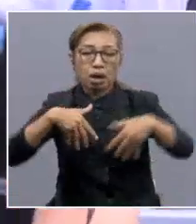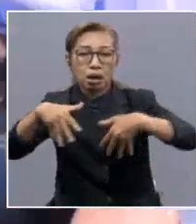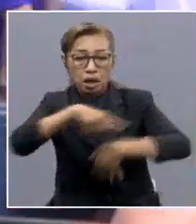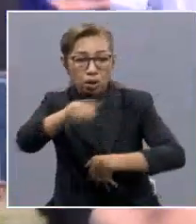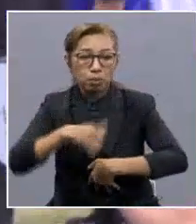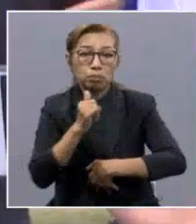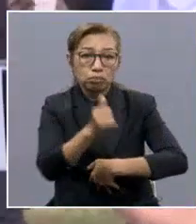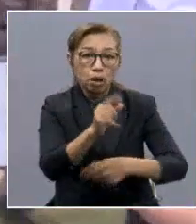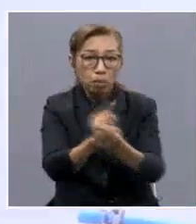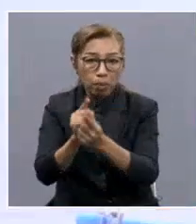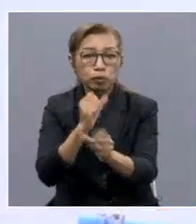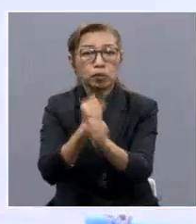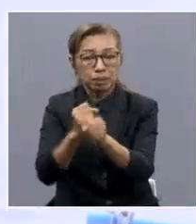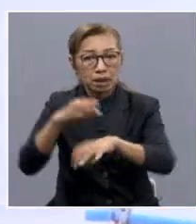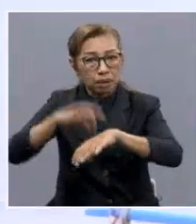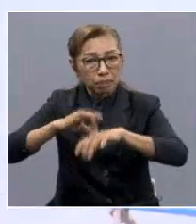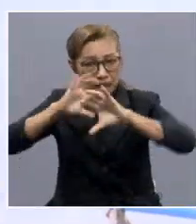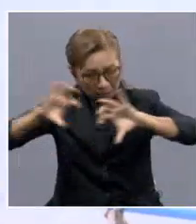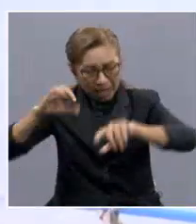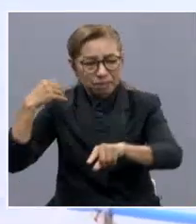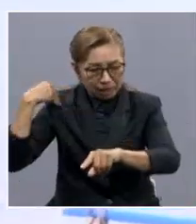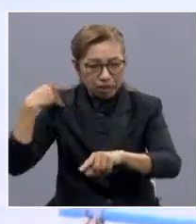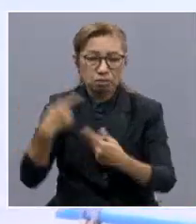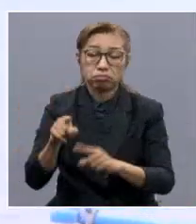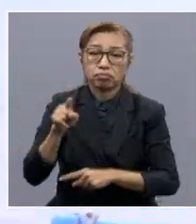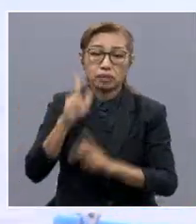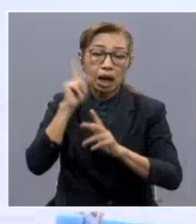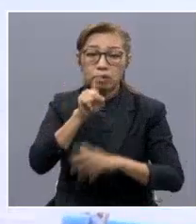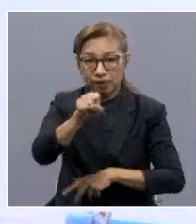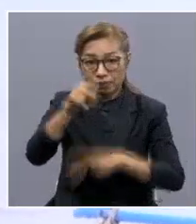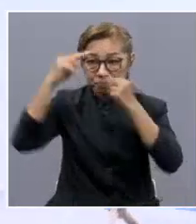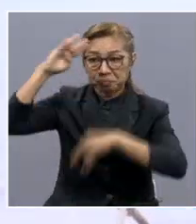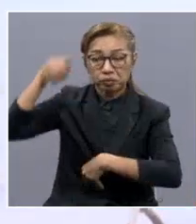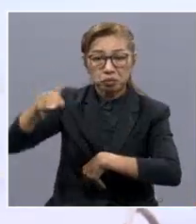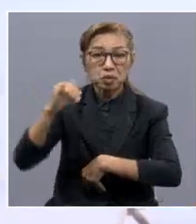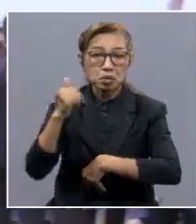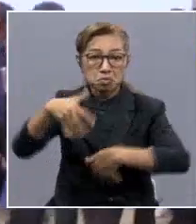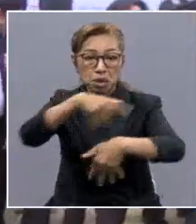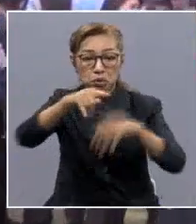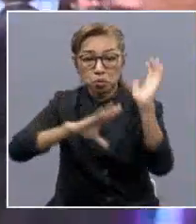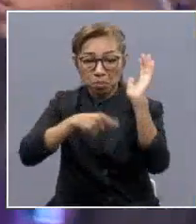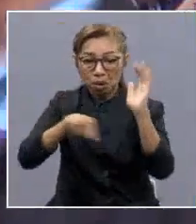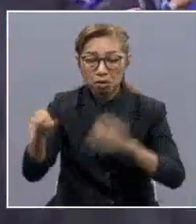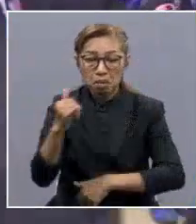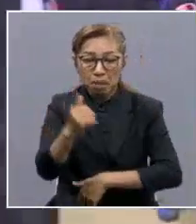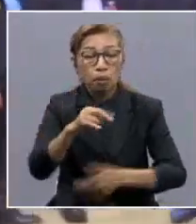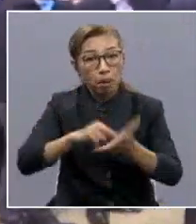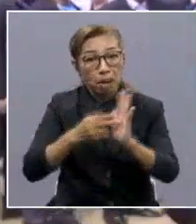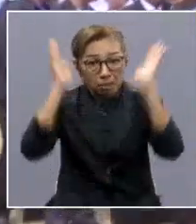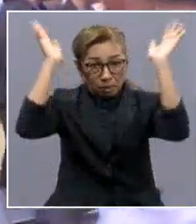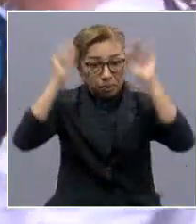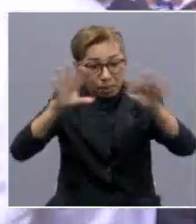นอยู่แล้วพอถามว่าการลงพื้นที่ของนายกรัฐมนตรีเนี่ยครั้งนี้เป็นการหาเสียงหรือเปล่าคุณธนกรก็บอกว่